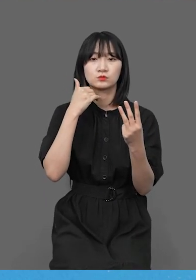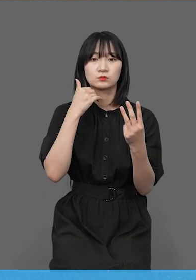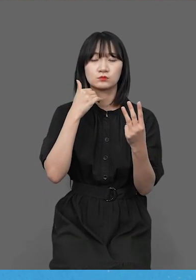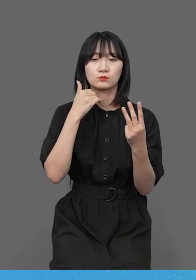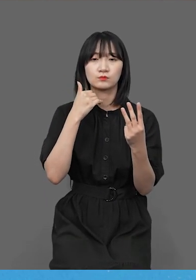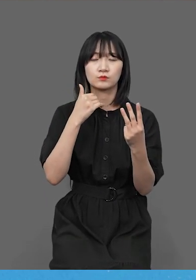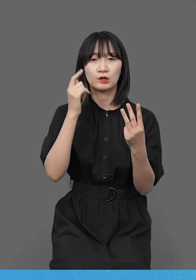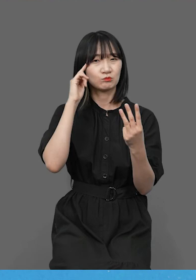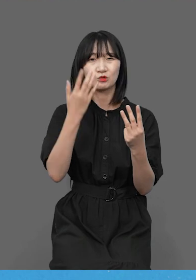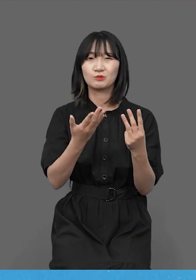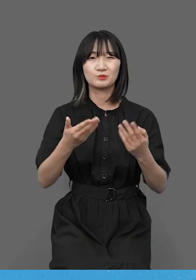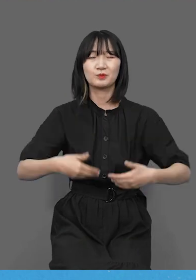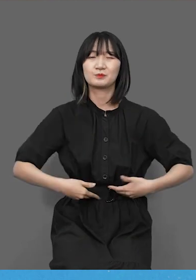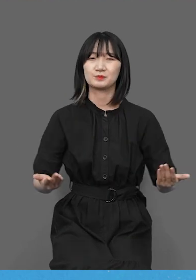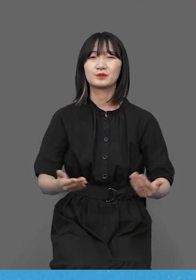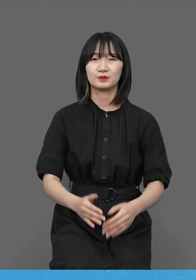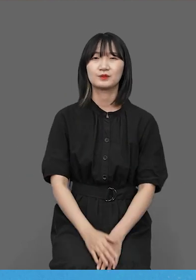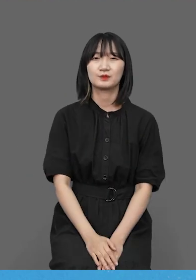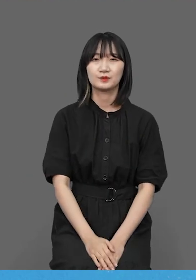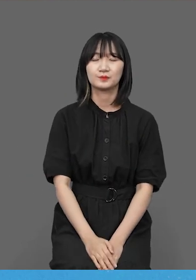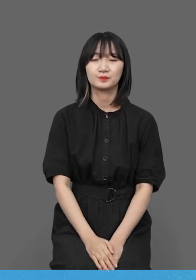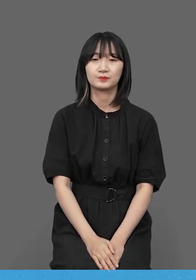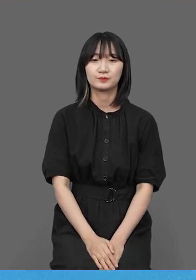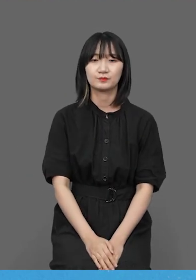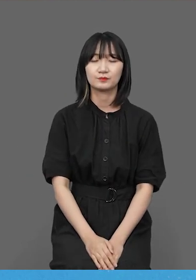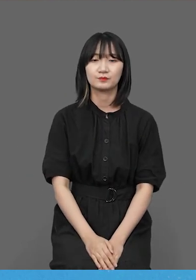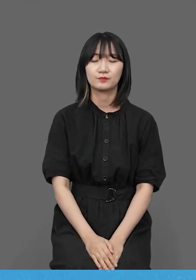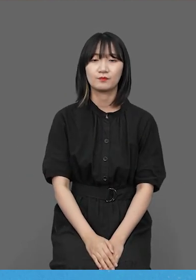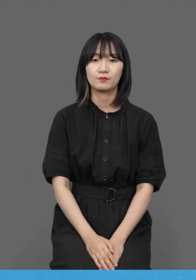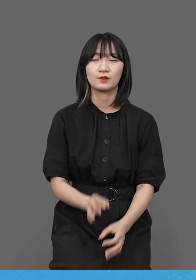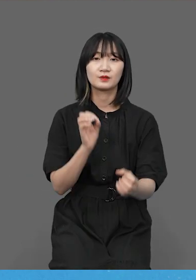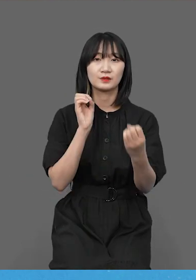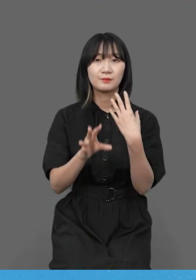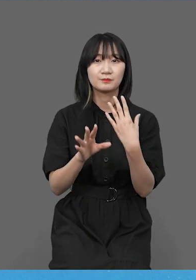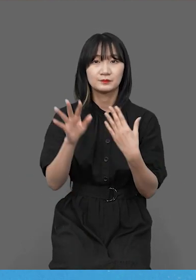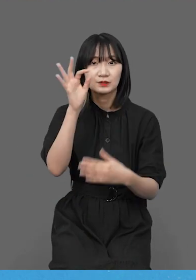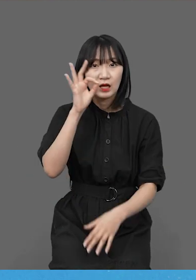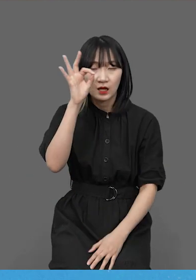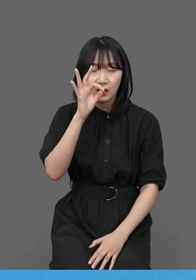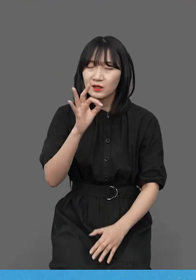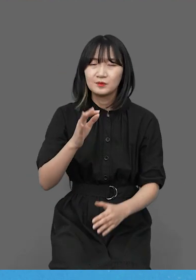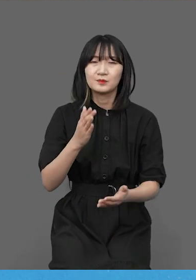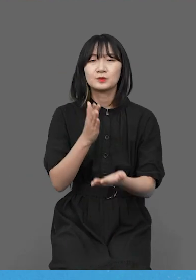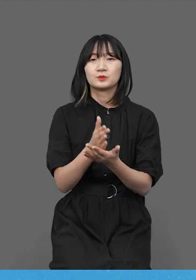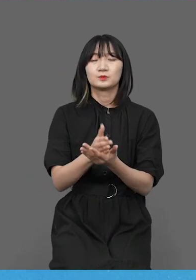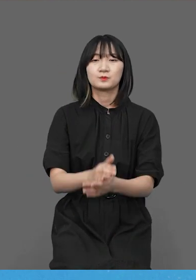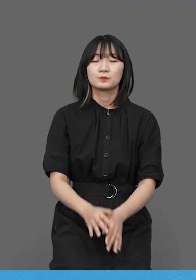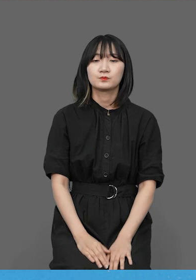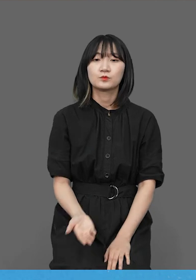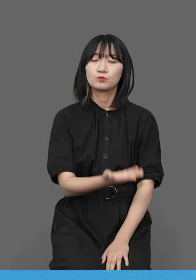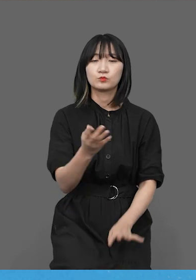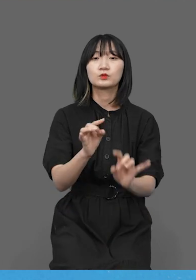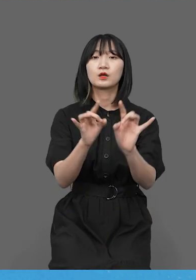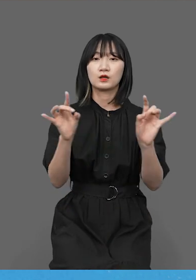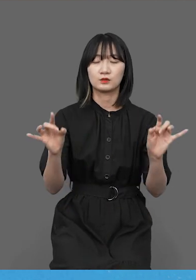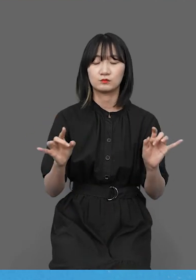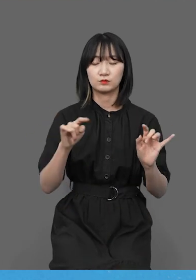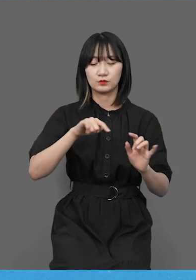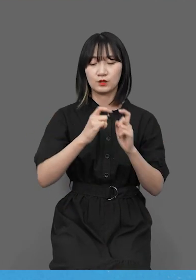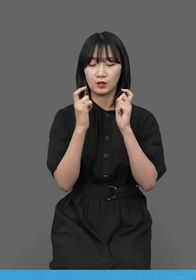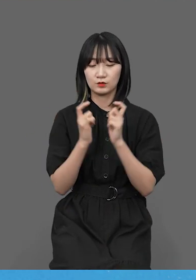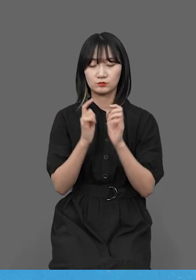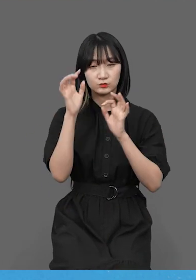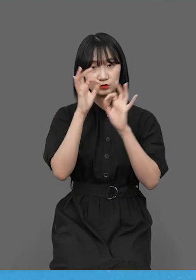그건 물어보는 게 아닙니다. 그건 물어봐서 답을 찾는 게 아니고 여러분 각자가 찾으시는